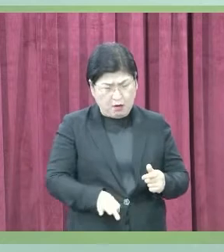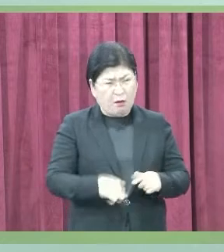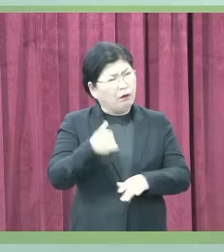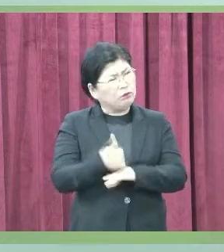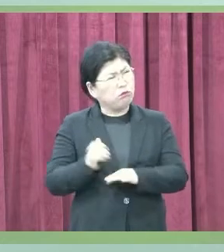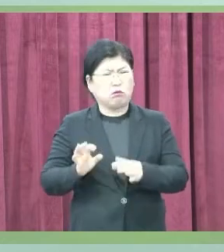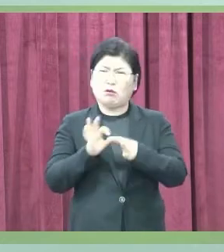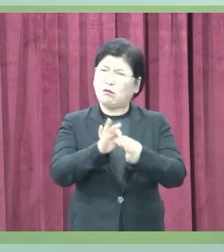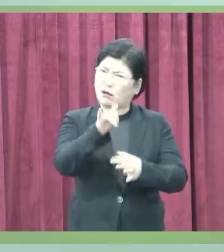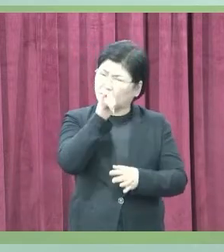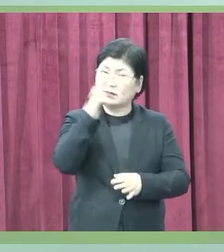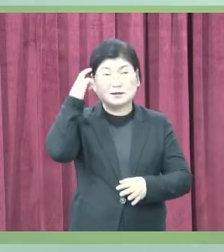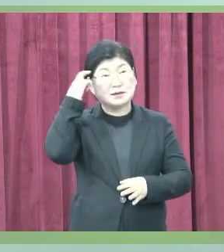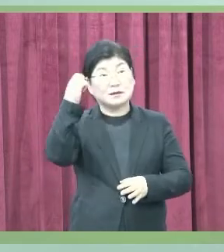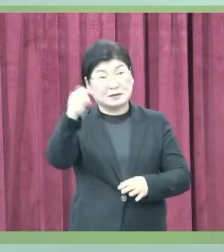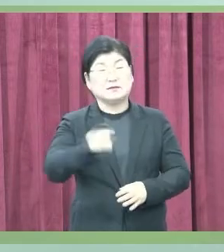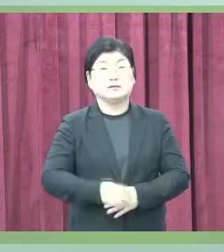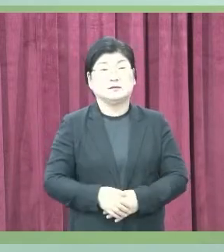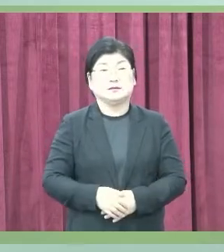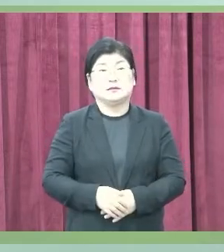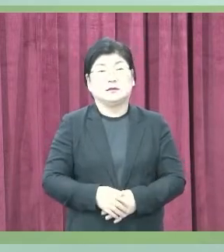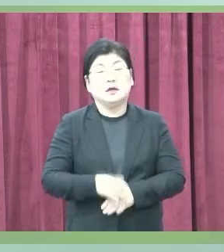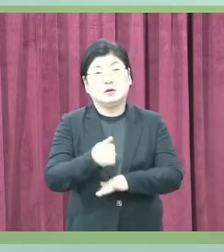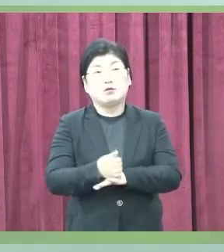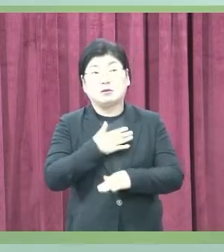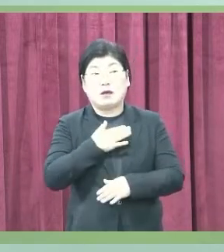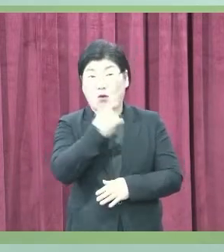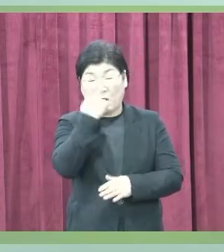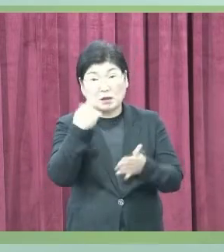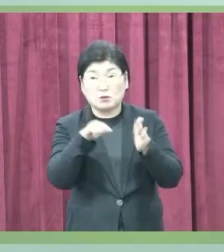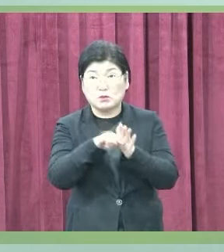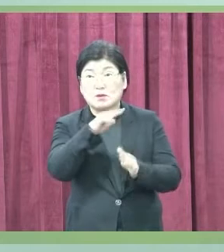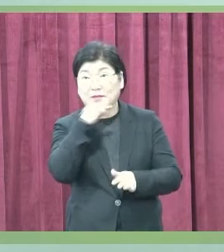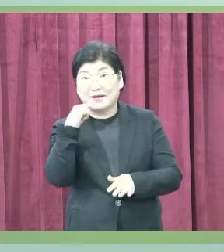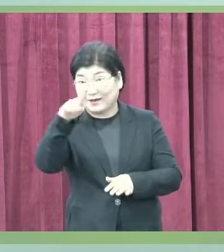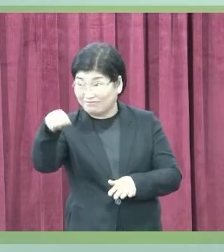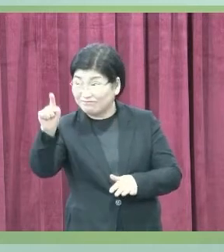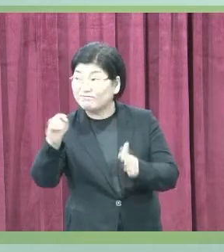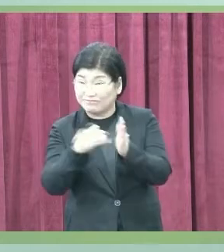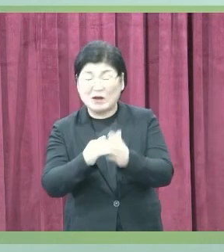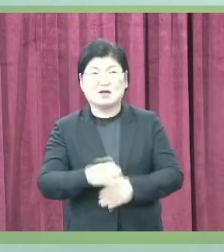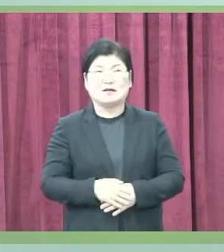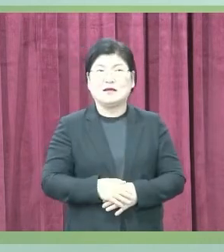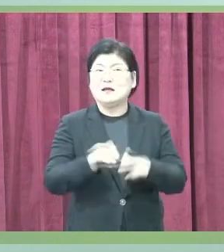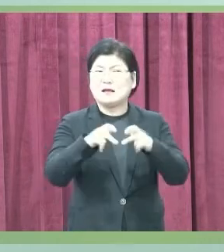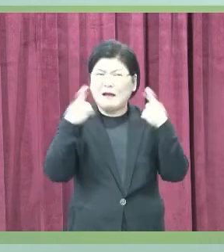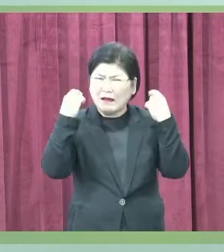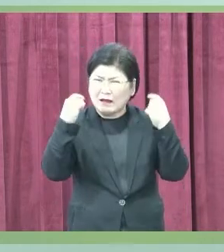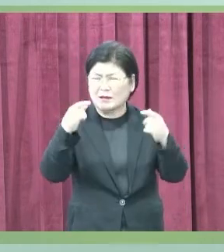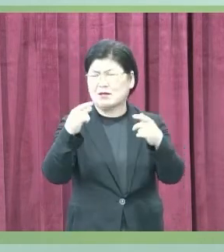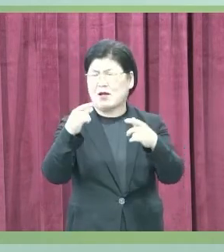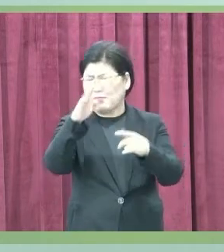있을지 않을까. 이 기타 기능성 장장애가. 그래서 좀 제가 표시를 해놨습니다. 그다음에 장애인의 만성질환